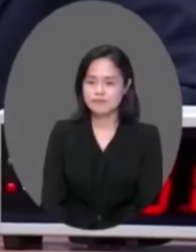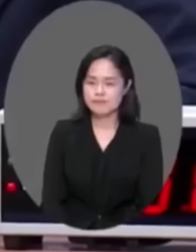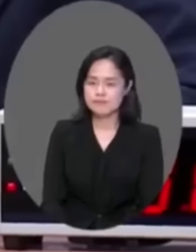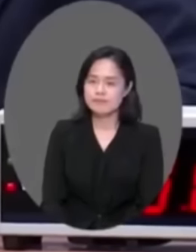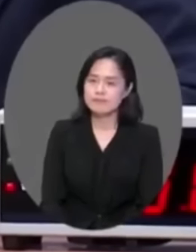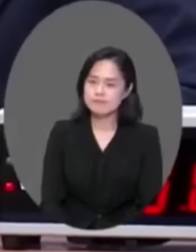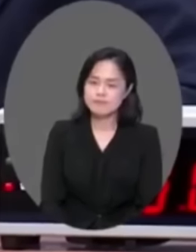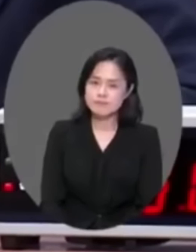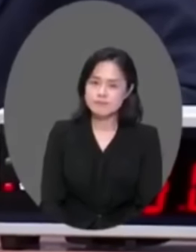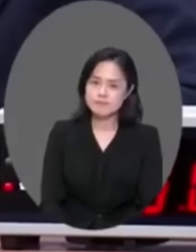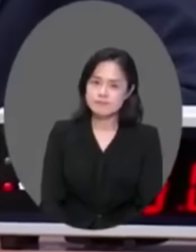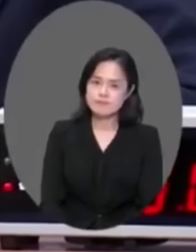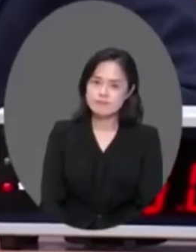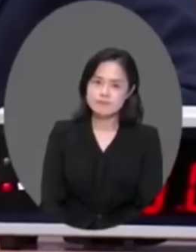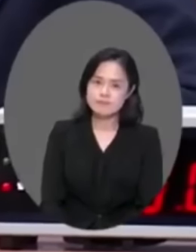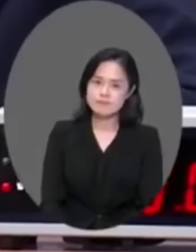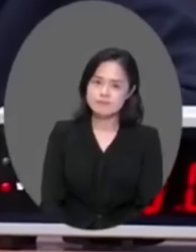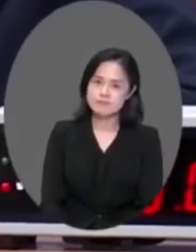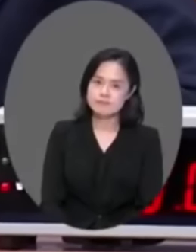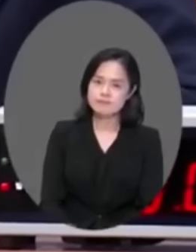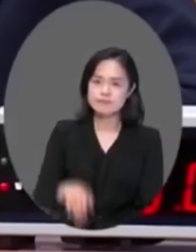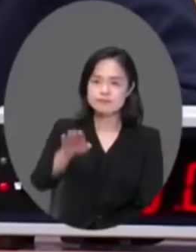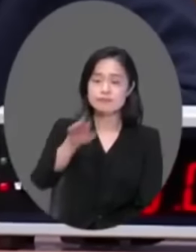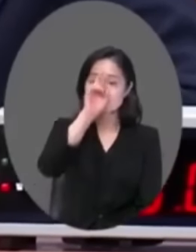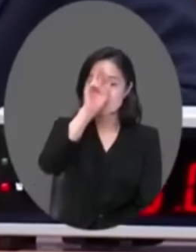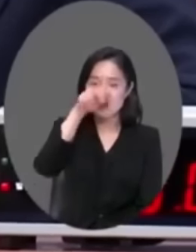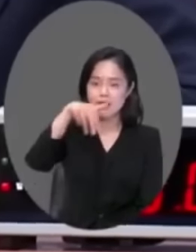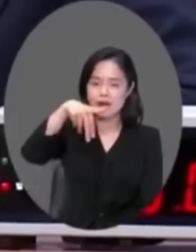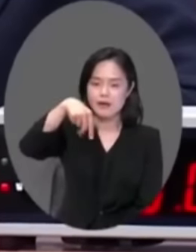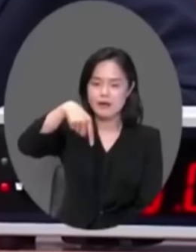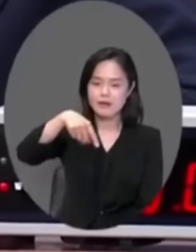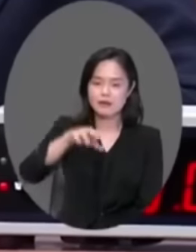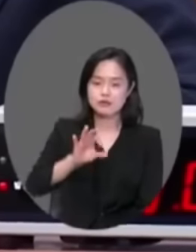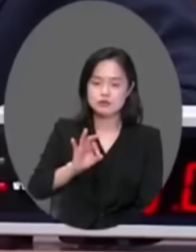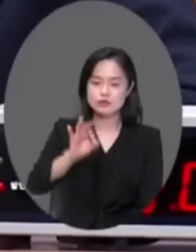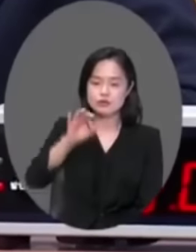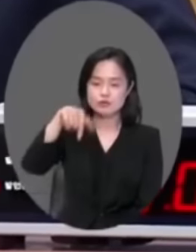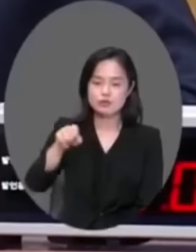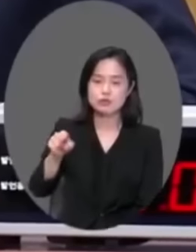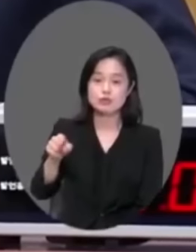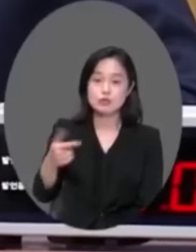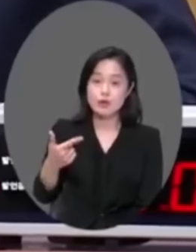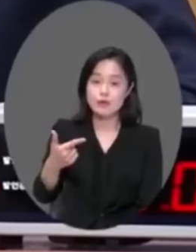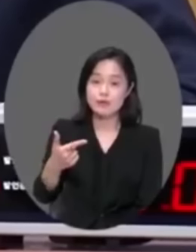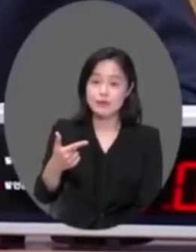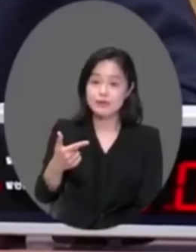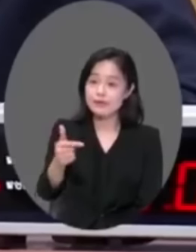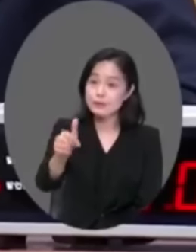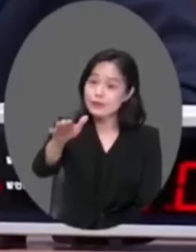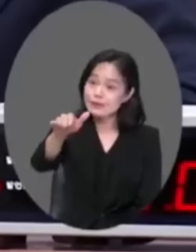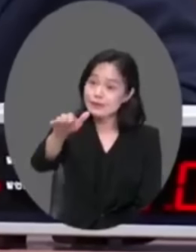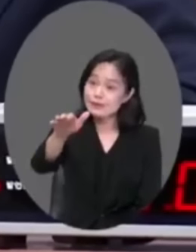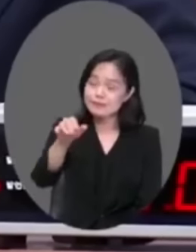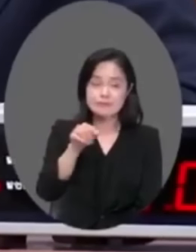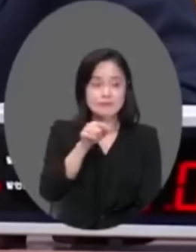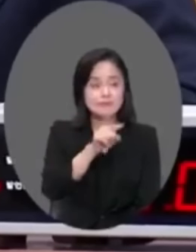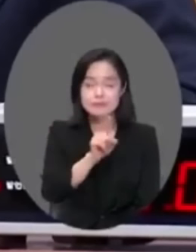아까 아니 근데 박권 위원님 옹호해 보세요 저 태도 아니 지금